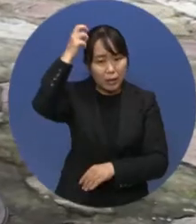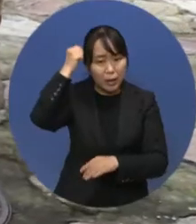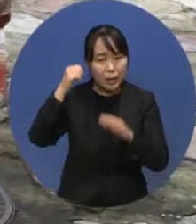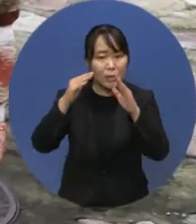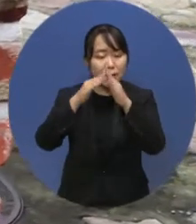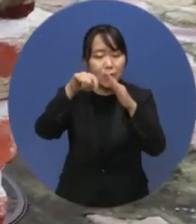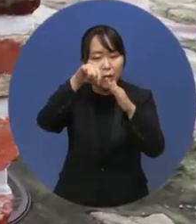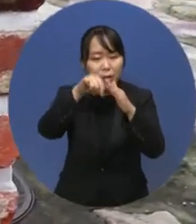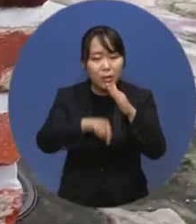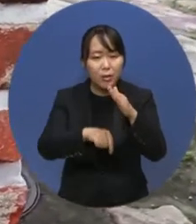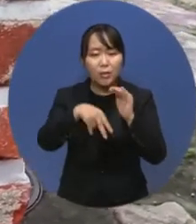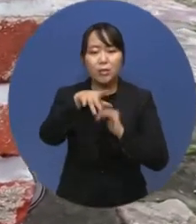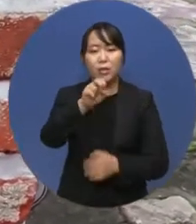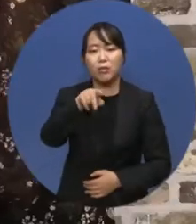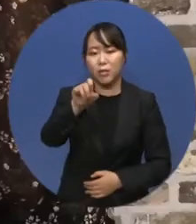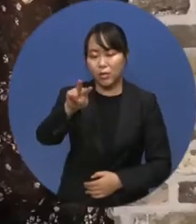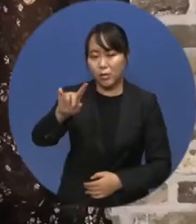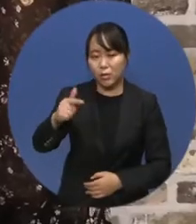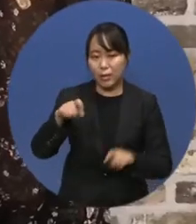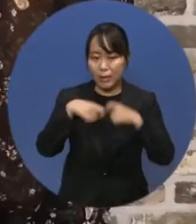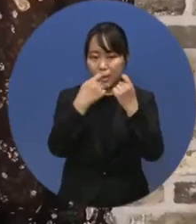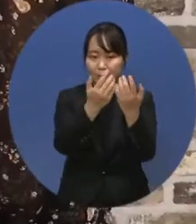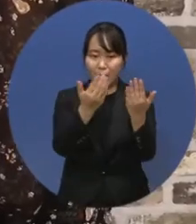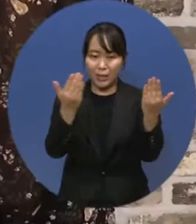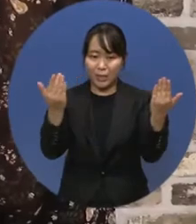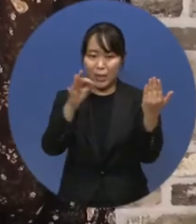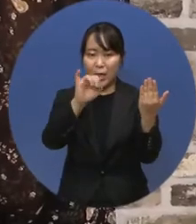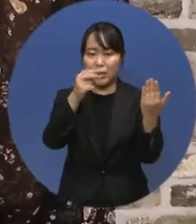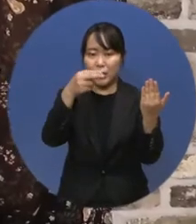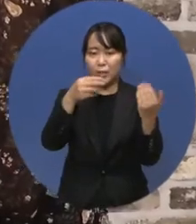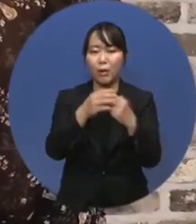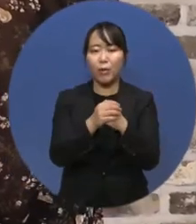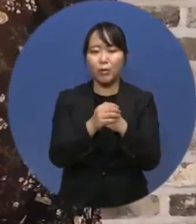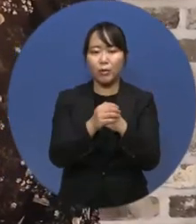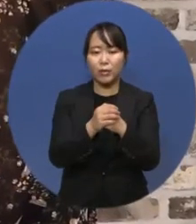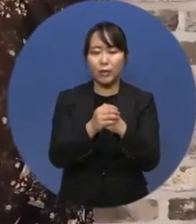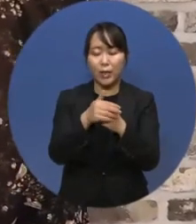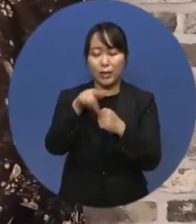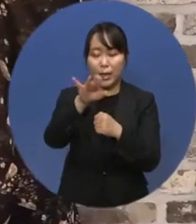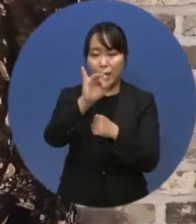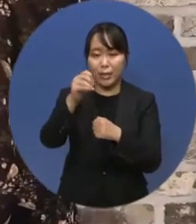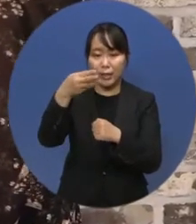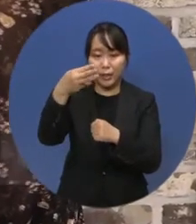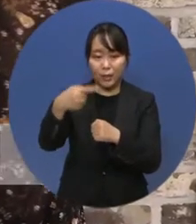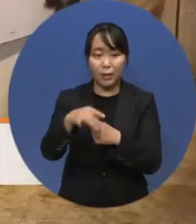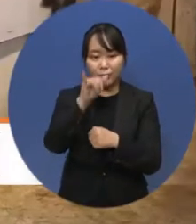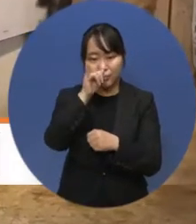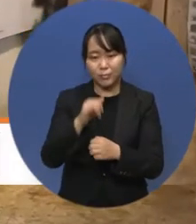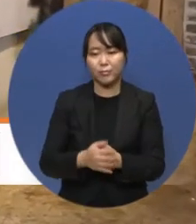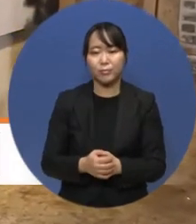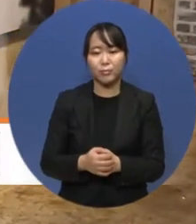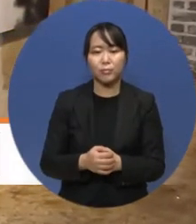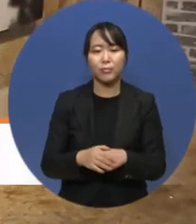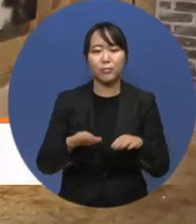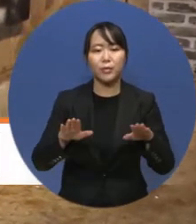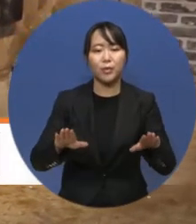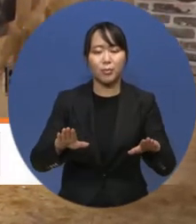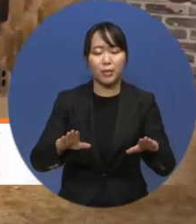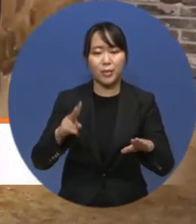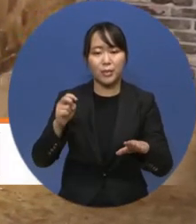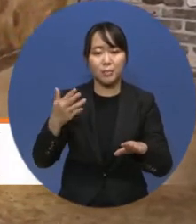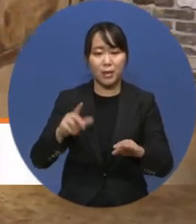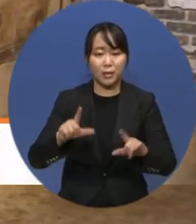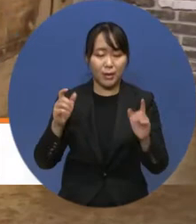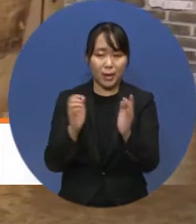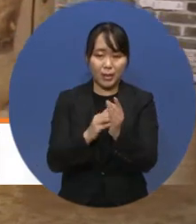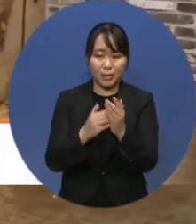집에서는 정서연 개인전, 인투더 게이트전이 열리고 있습니다. 오는 28일까지 열리는